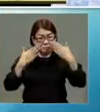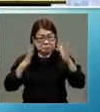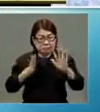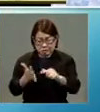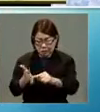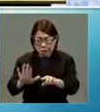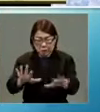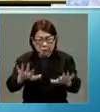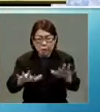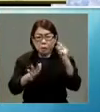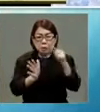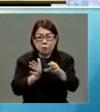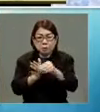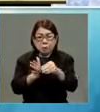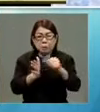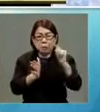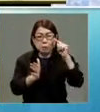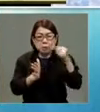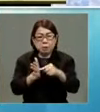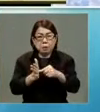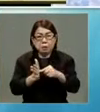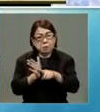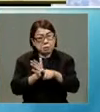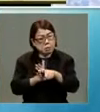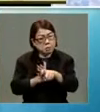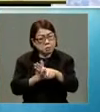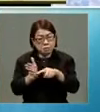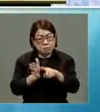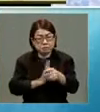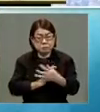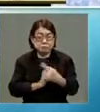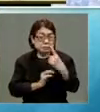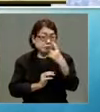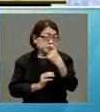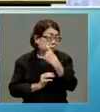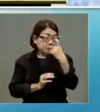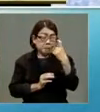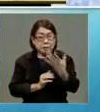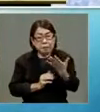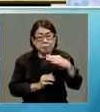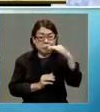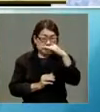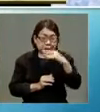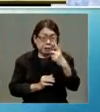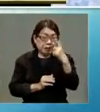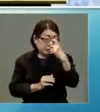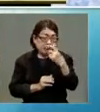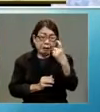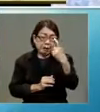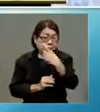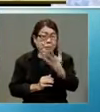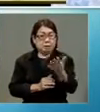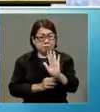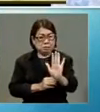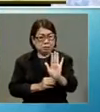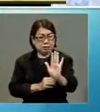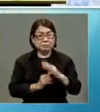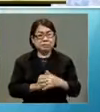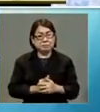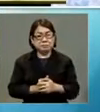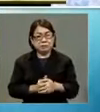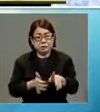ม่รู้ไปสัมผัสอะไรมาอาจจะนำเชื้อโรคเข้าไปได้บางคนอาจจะแคะแกะเกาตามเคยชินนะครับไม่ได้เด็ดขาดนะครับตรงนี้มีความสำ